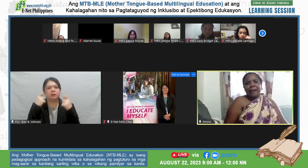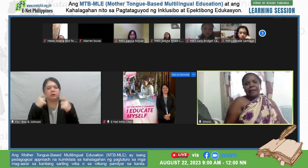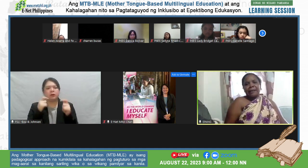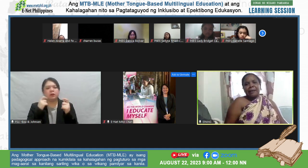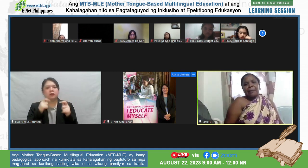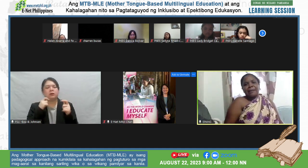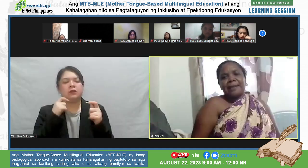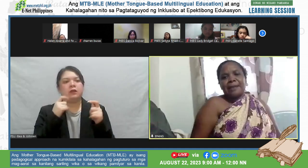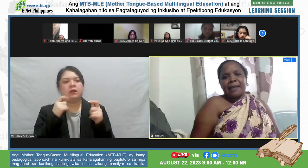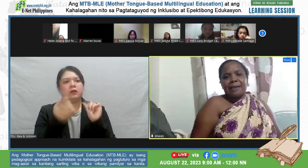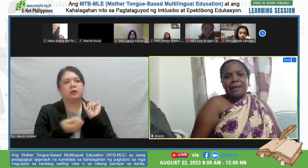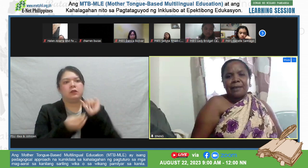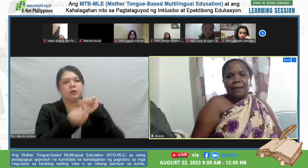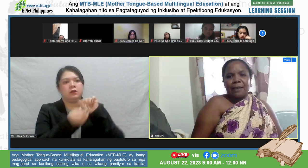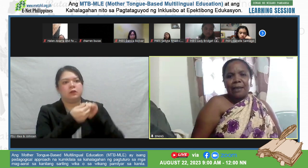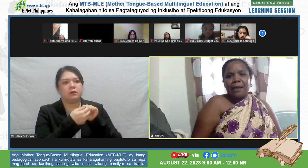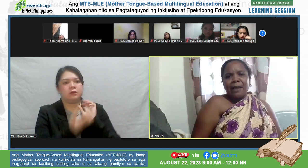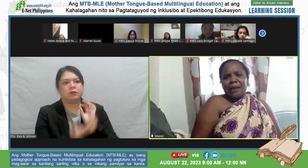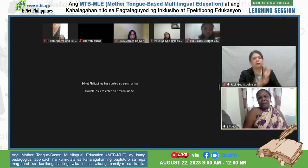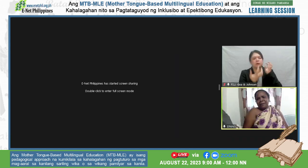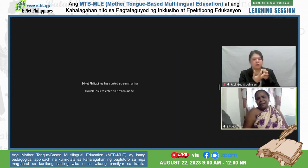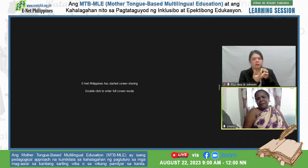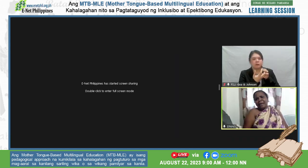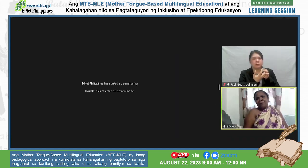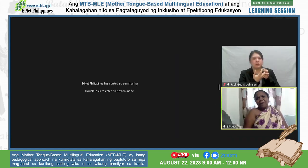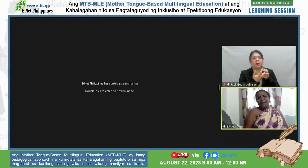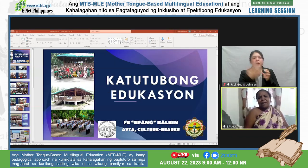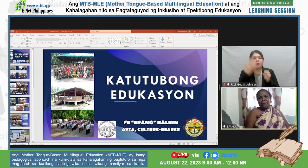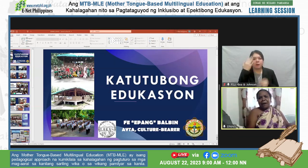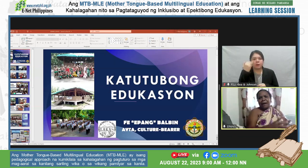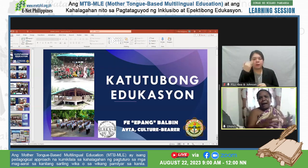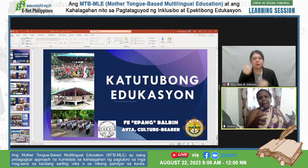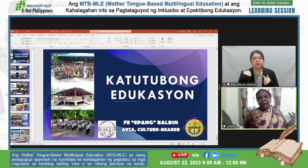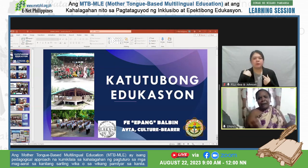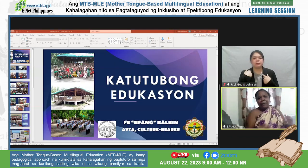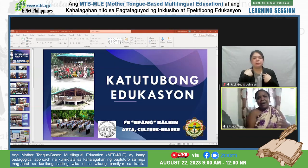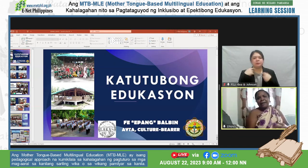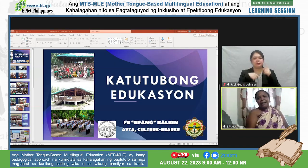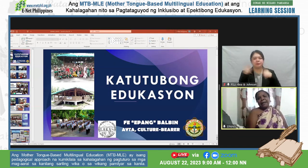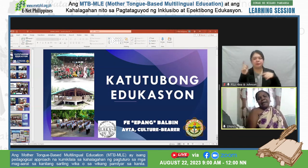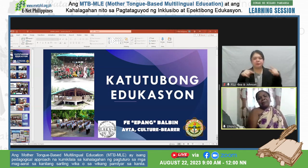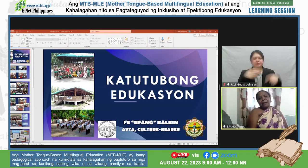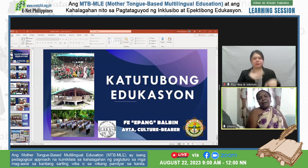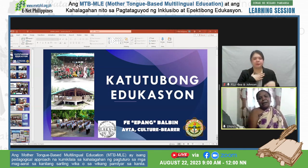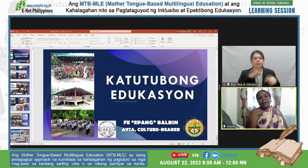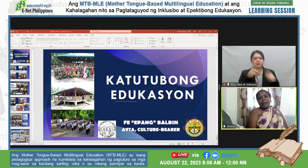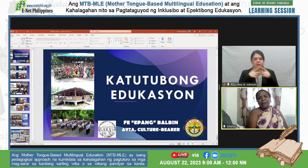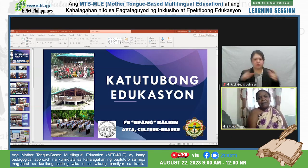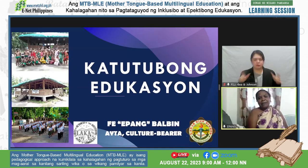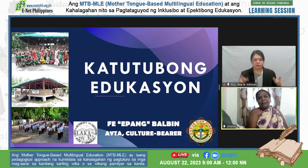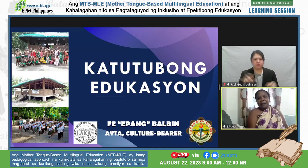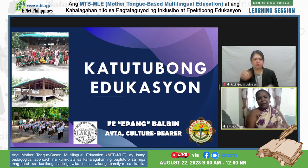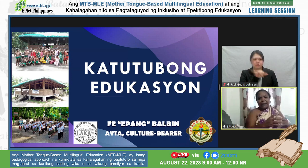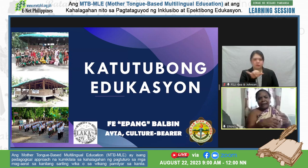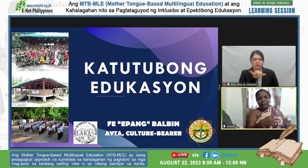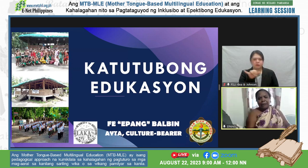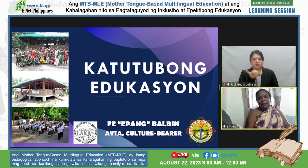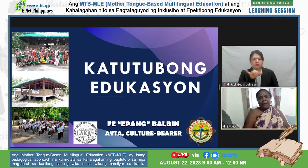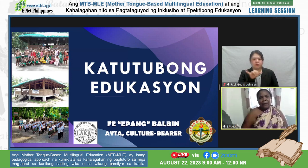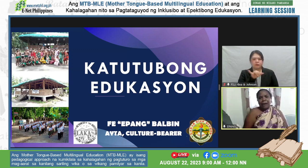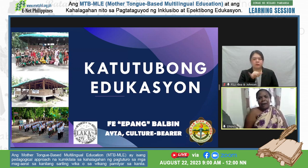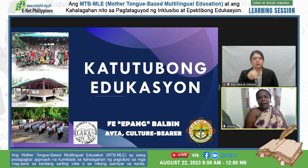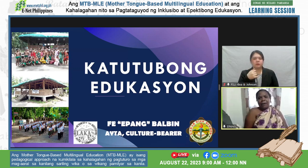pakikipamuhay ng ating mga Franciscan sister dahil magkakaiba ang aming lingwahe at magkakaiba talaga yung